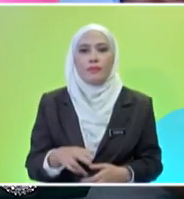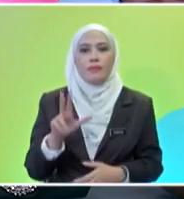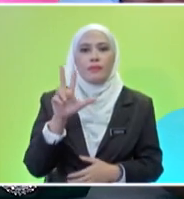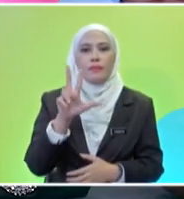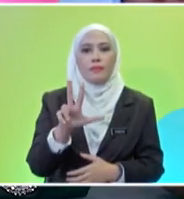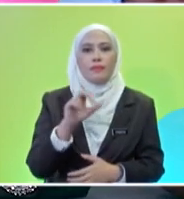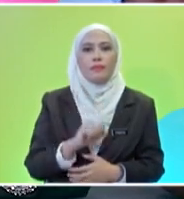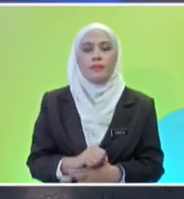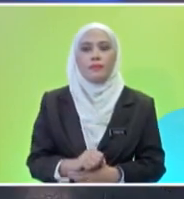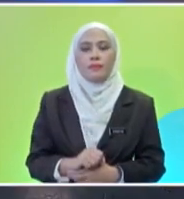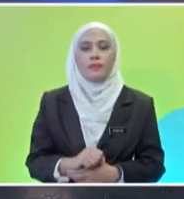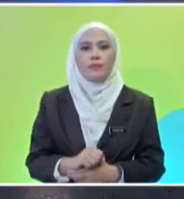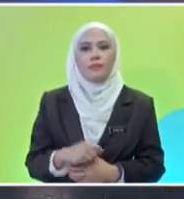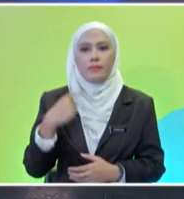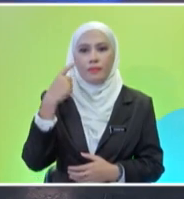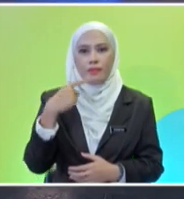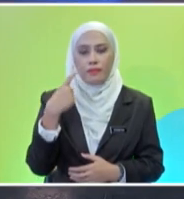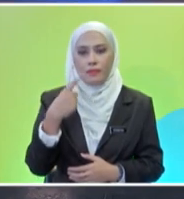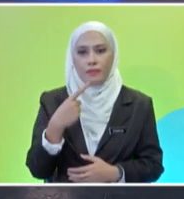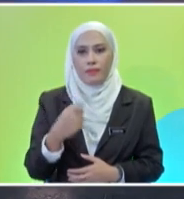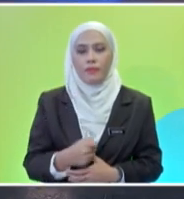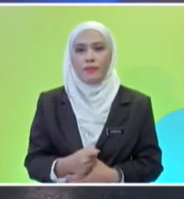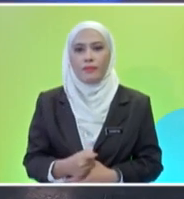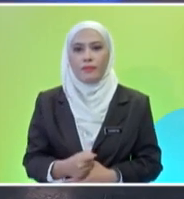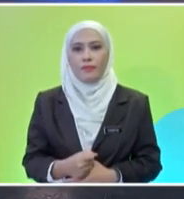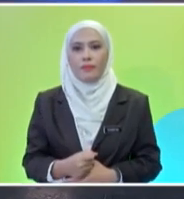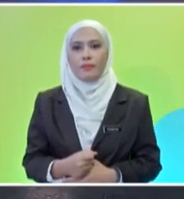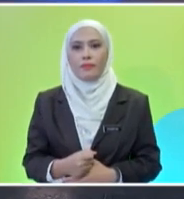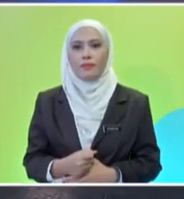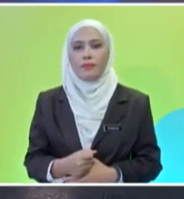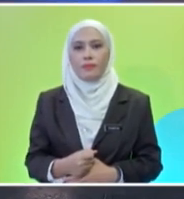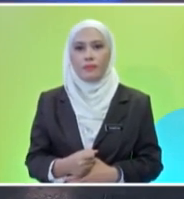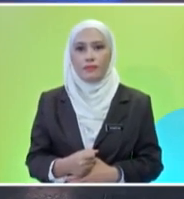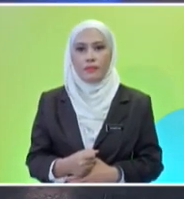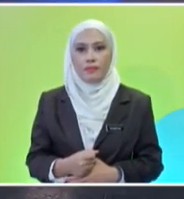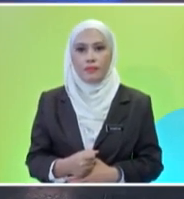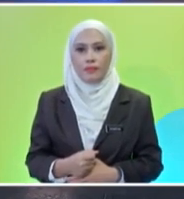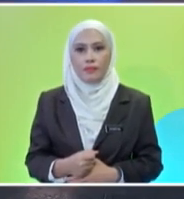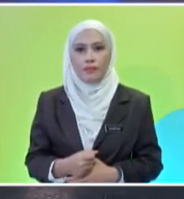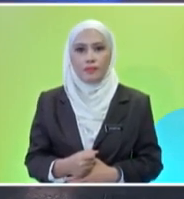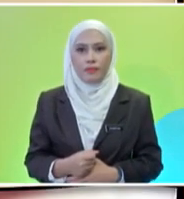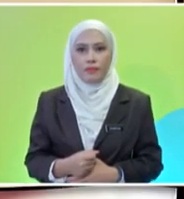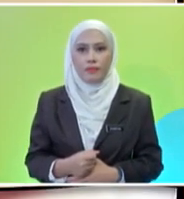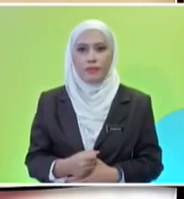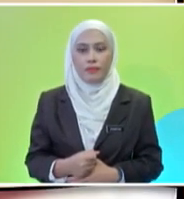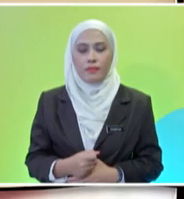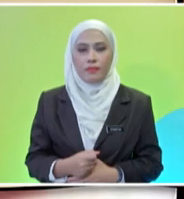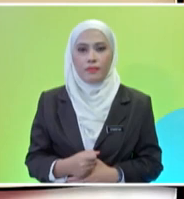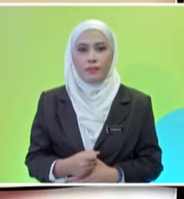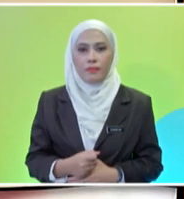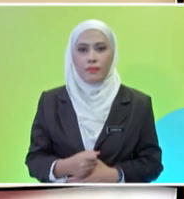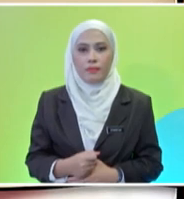yang ketiga Siapa pula yang ketiga Ah gitu terus kayak yang ketiga silakan siapa ini ya silakan terus